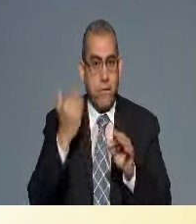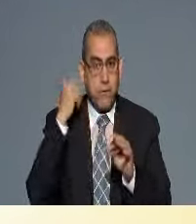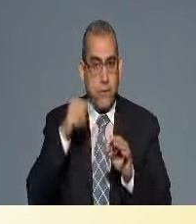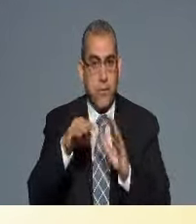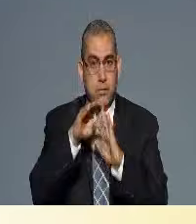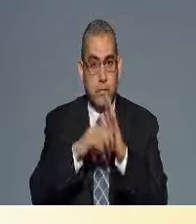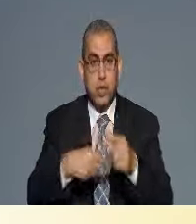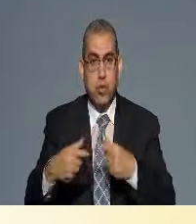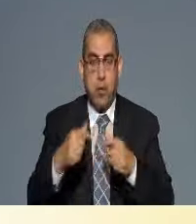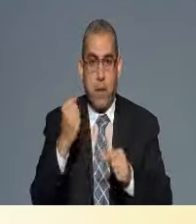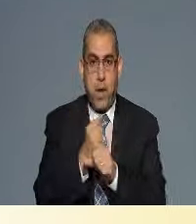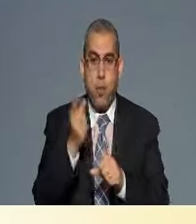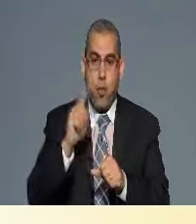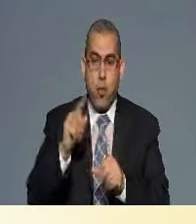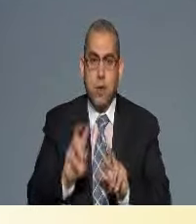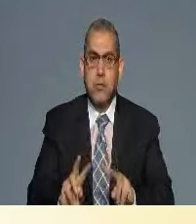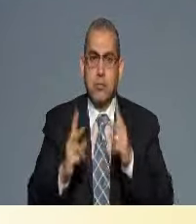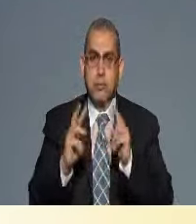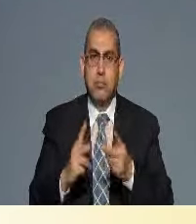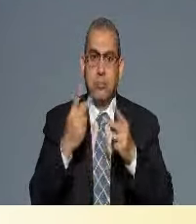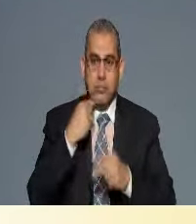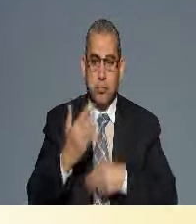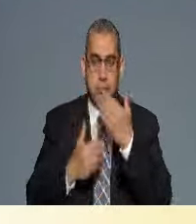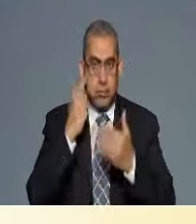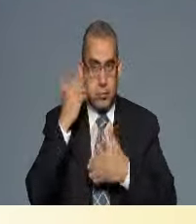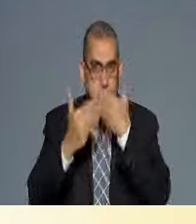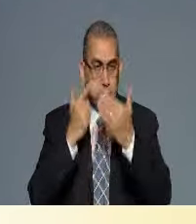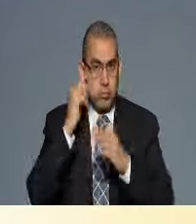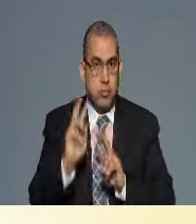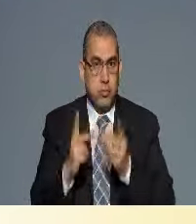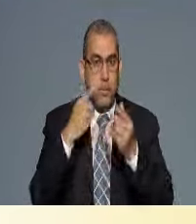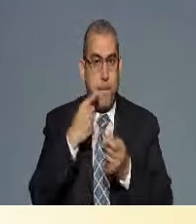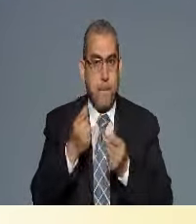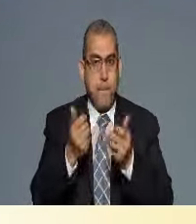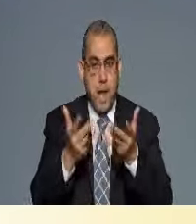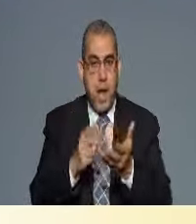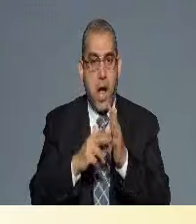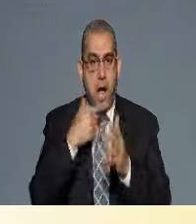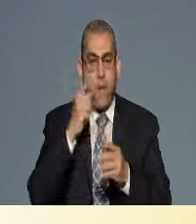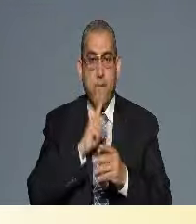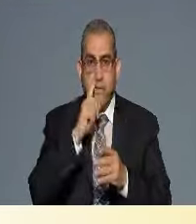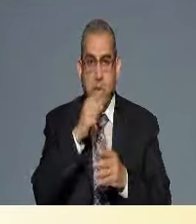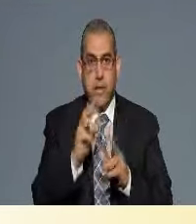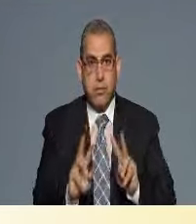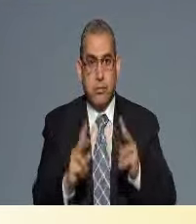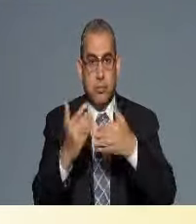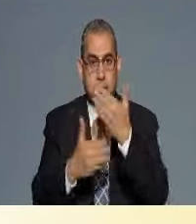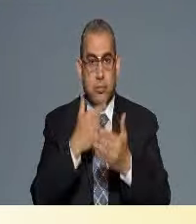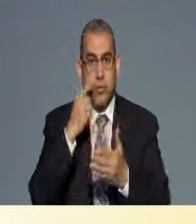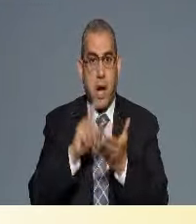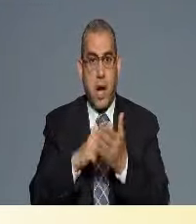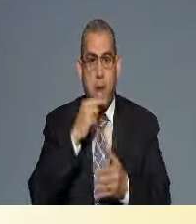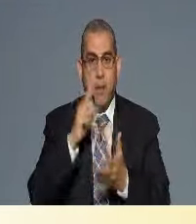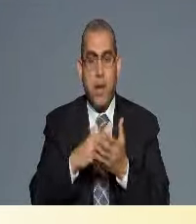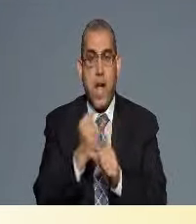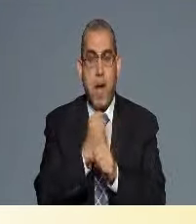الإدارة، احنا كل يوم بنطور من نفسنا في أنظمة الإدارة، سواء الإدارة المالية أو الإدارة الفنية. وأيضا بنتكلم على الإدارة الفنية،